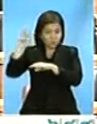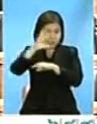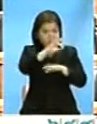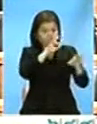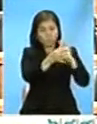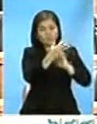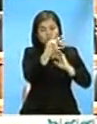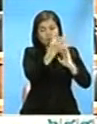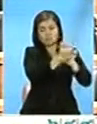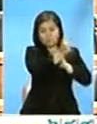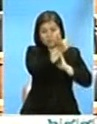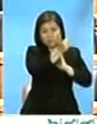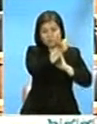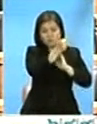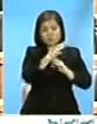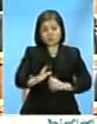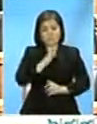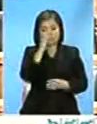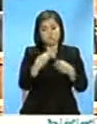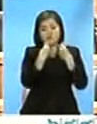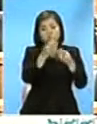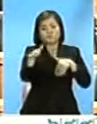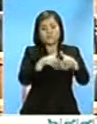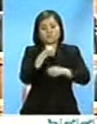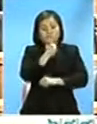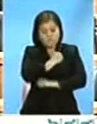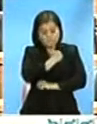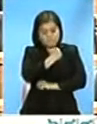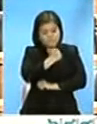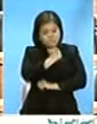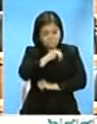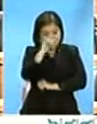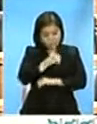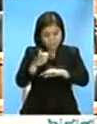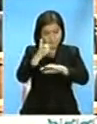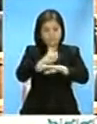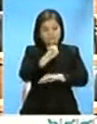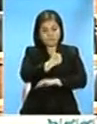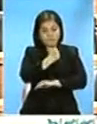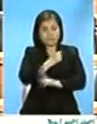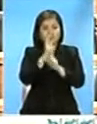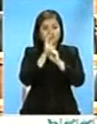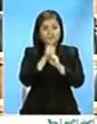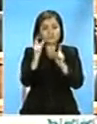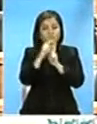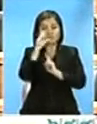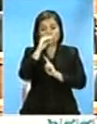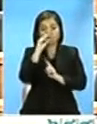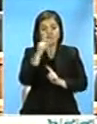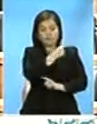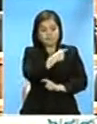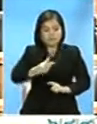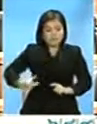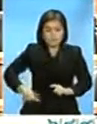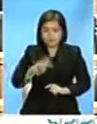เลือกตั้งใหม่ดังนั้นเราเคารพในสิทธิของประชาชนอดทนอดกั้นกันครับพระราชปณิธานของพระองค์ท่านนั่งดูทีวี